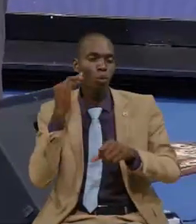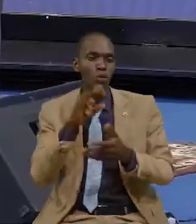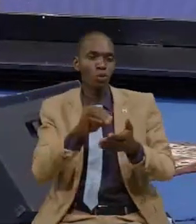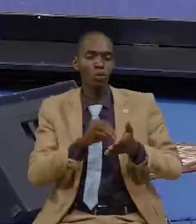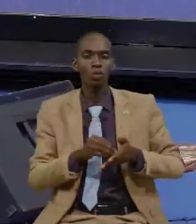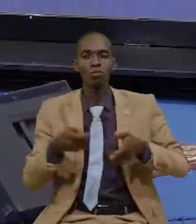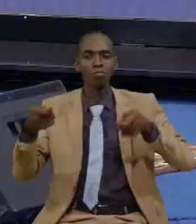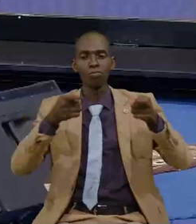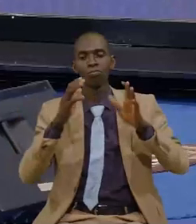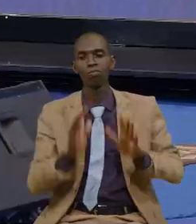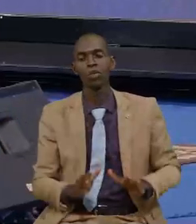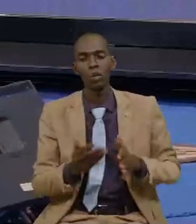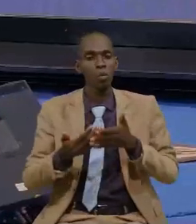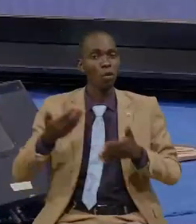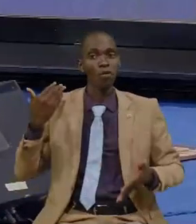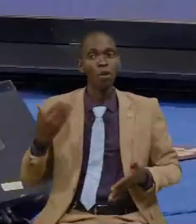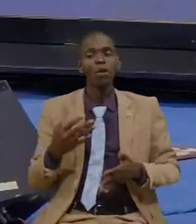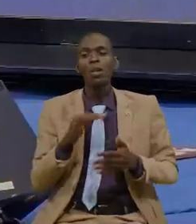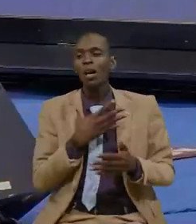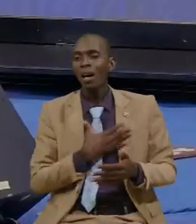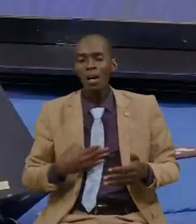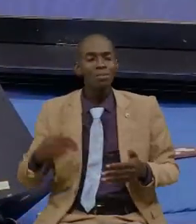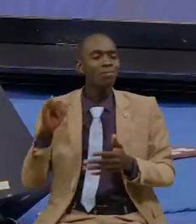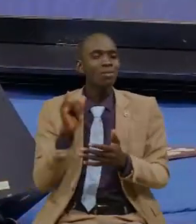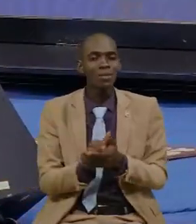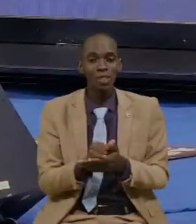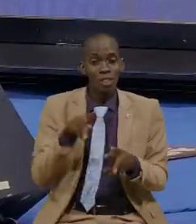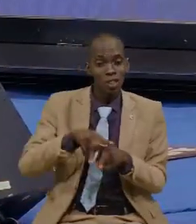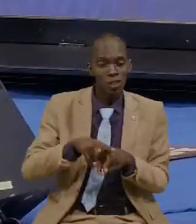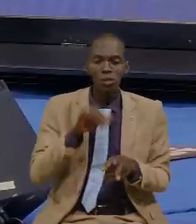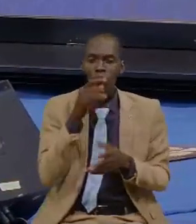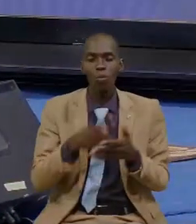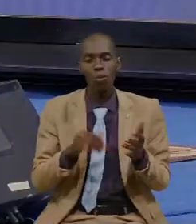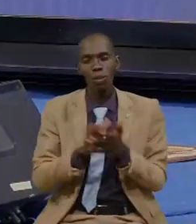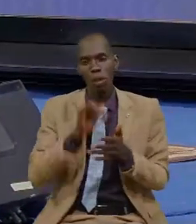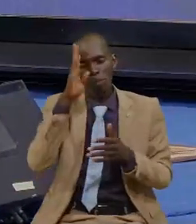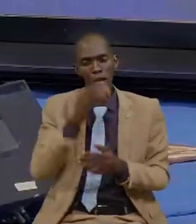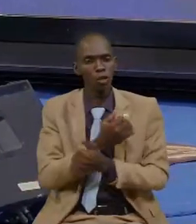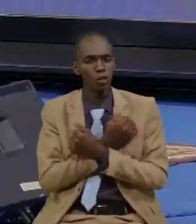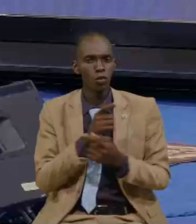vouloir avoir par la tricherie, cela l'a